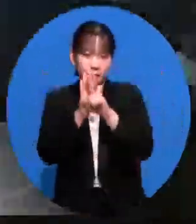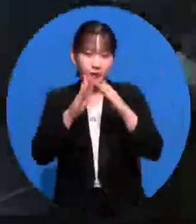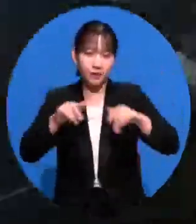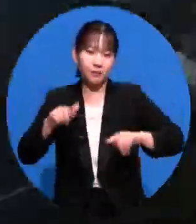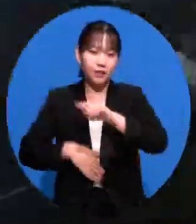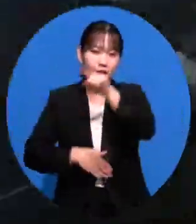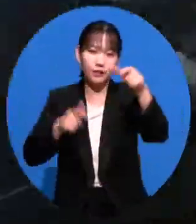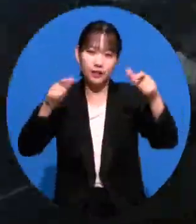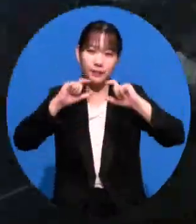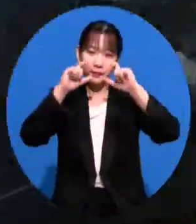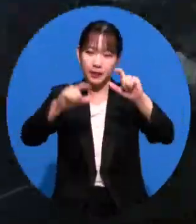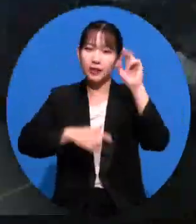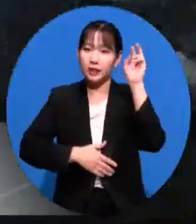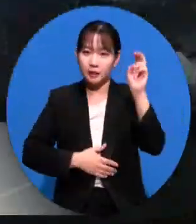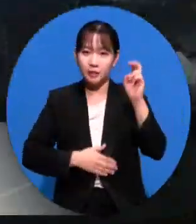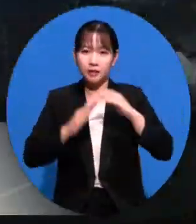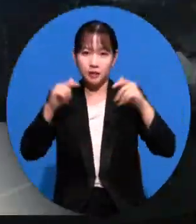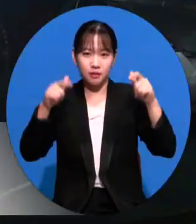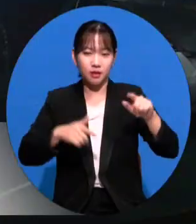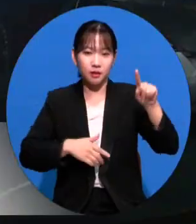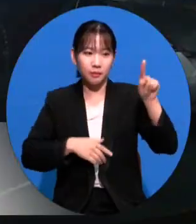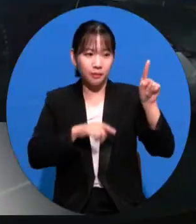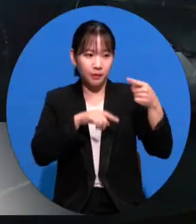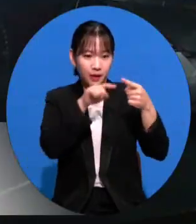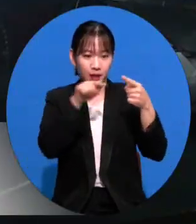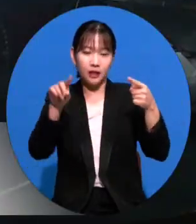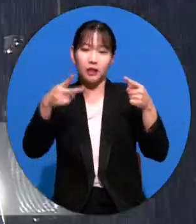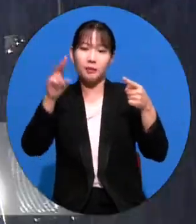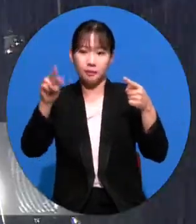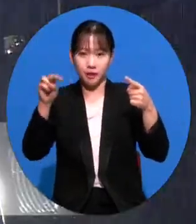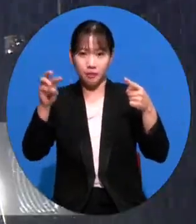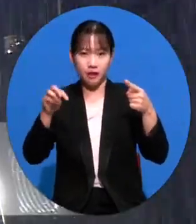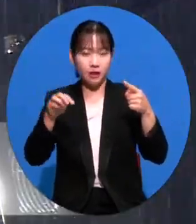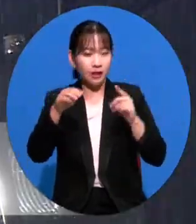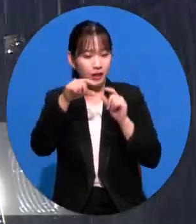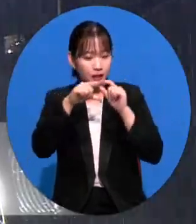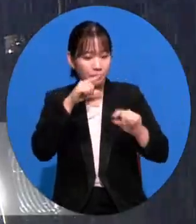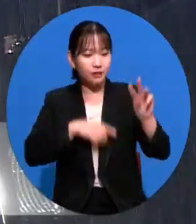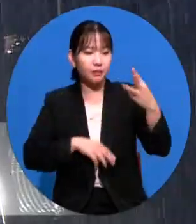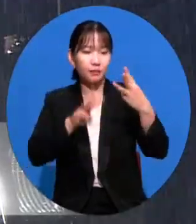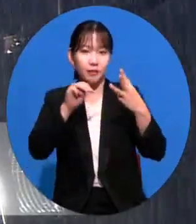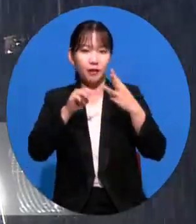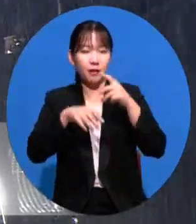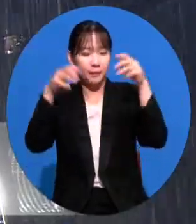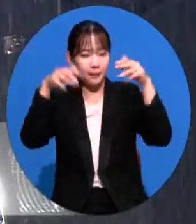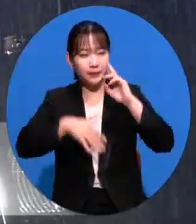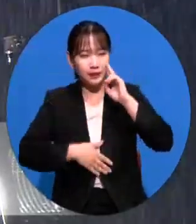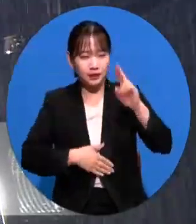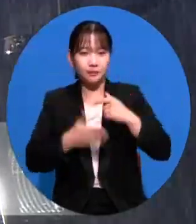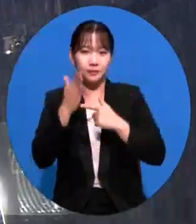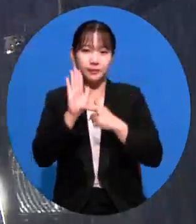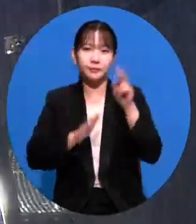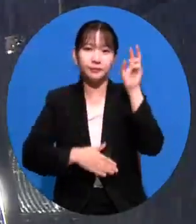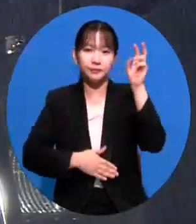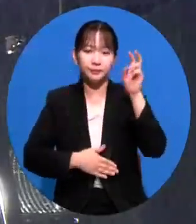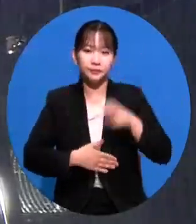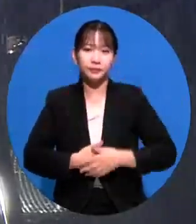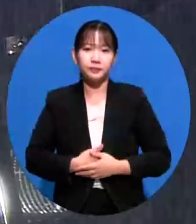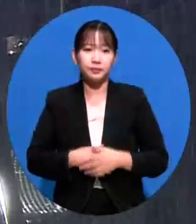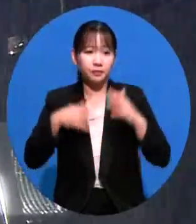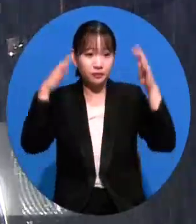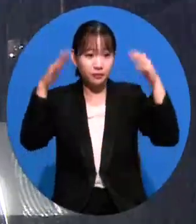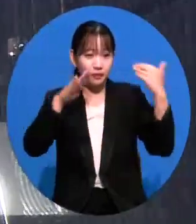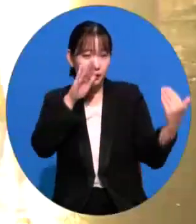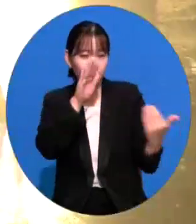확대될 예정인데요. 전남에는 100에서 200mm, 일부 지역에는 300mm의 많은 비가 내릴 것으로 예보됐습니다.